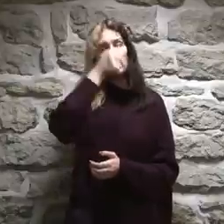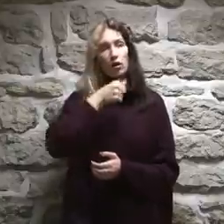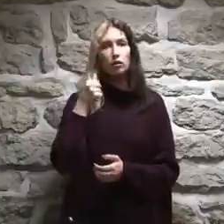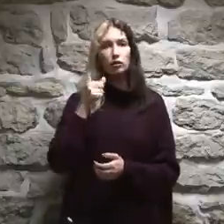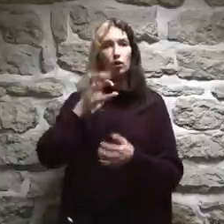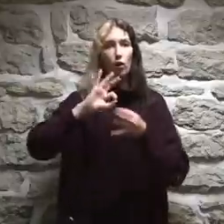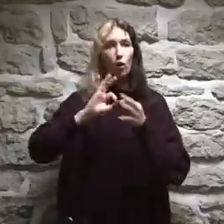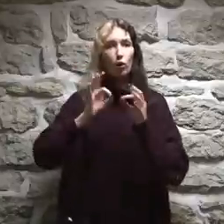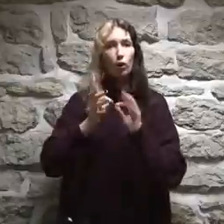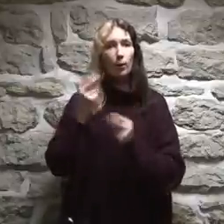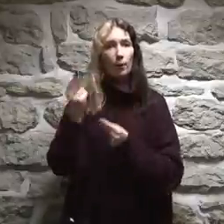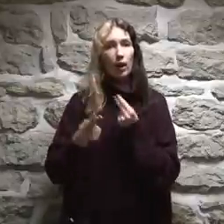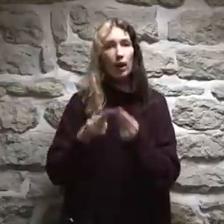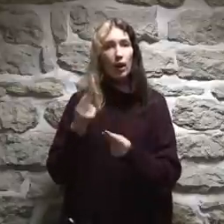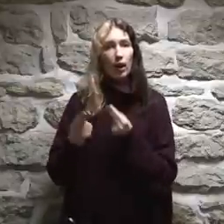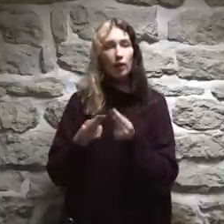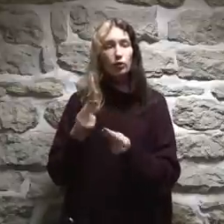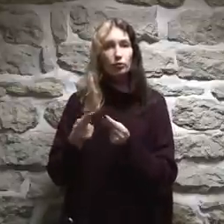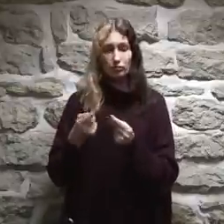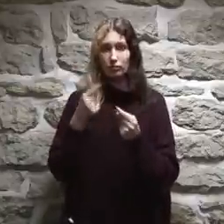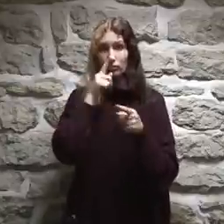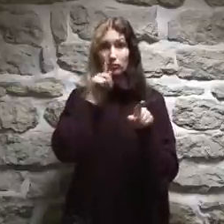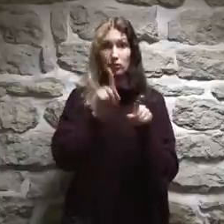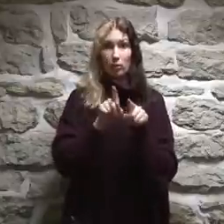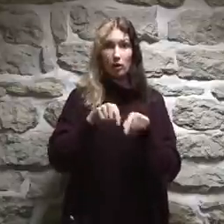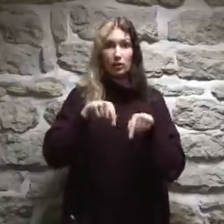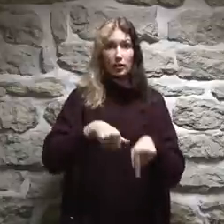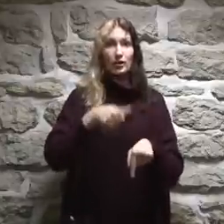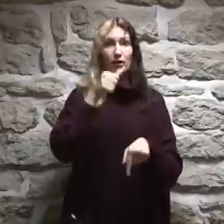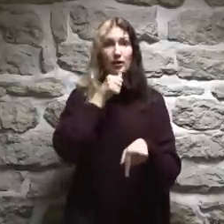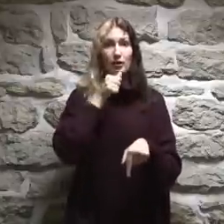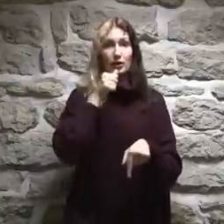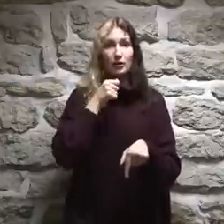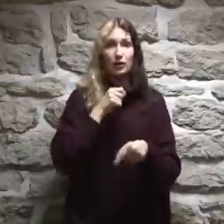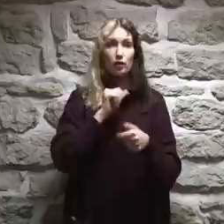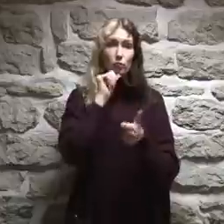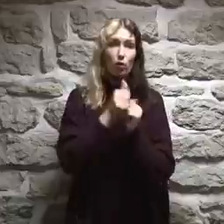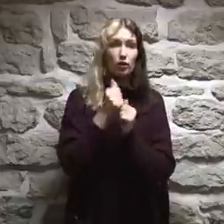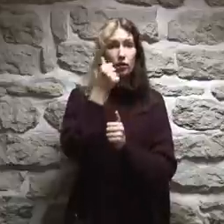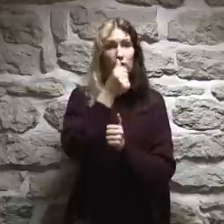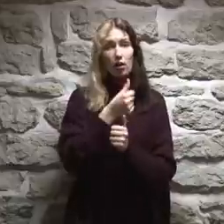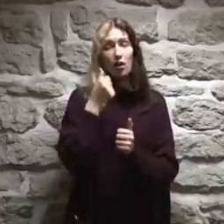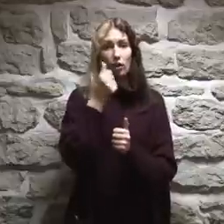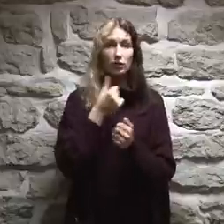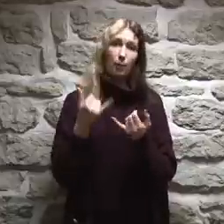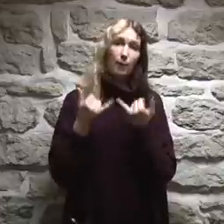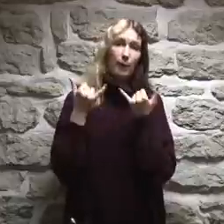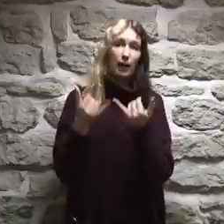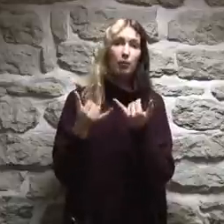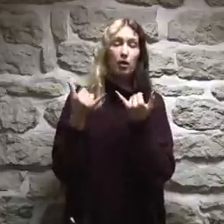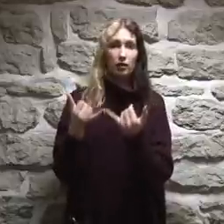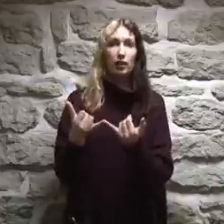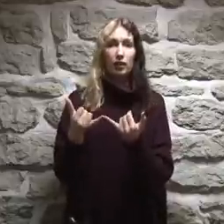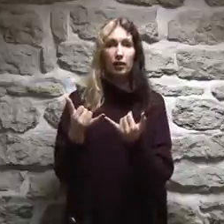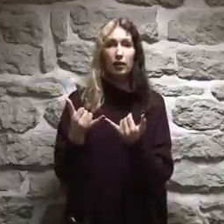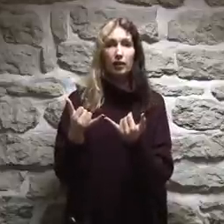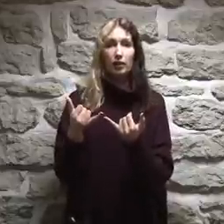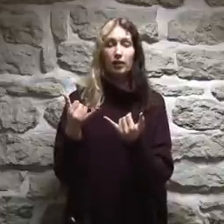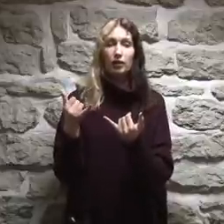toimunud olümpiamängud, ka siin spordi aastapreemiate puhul annab see tooni.